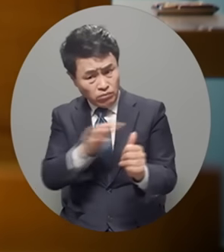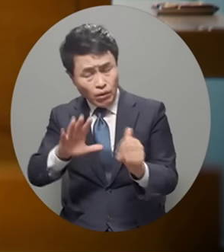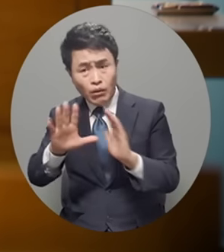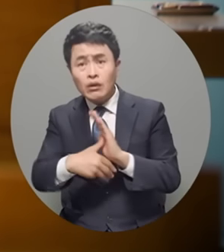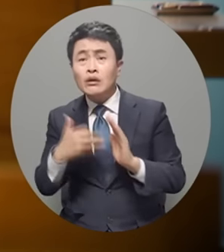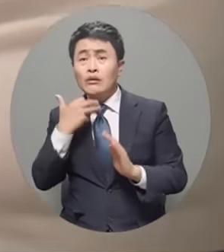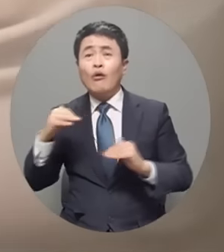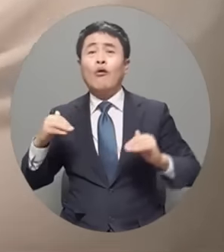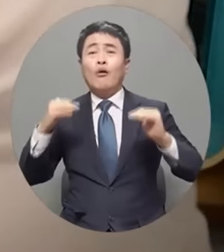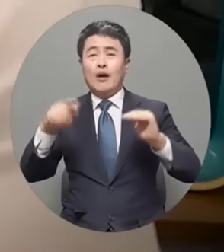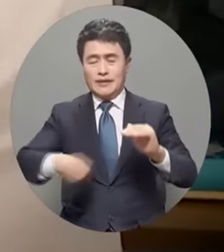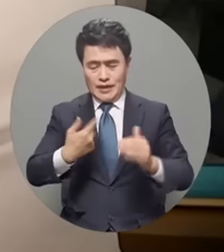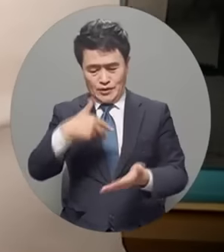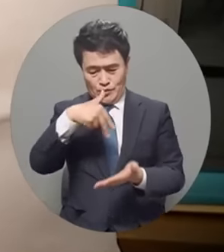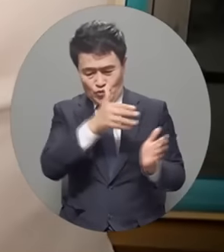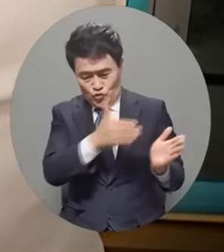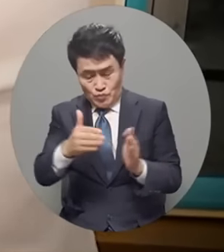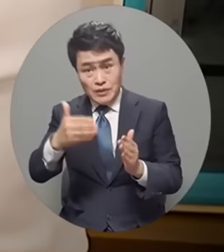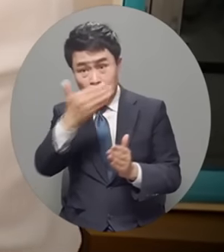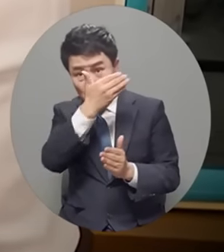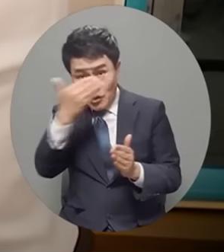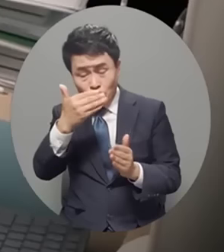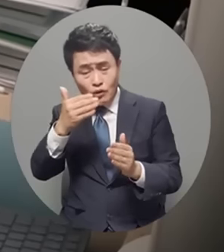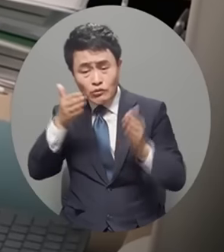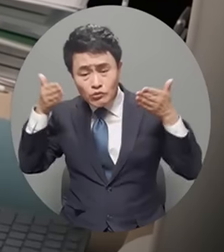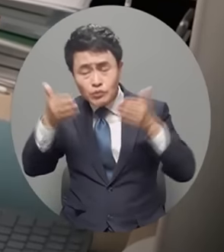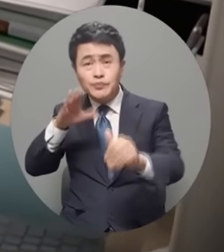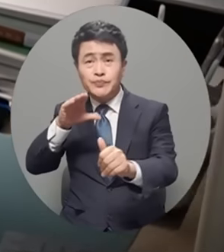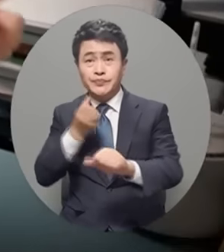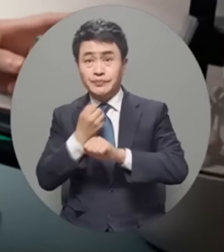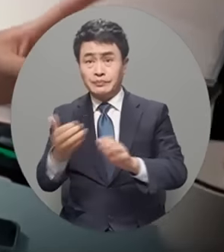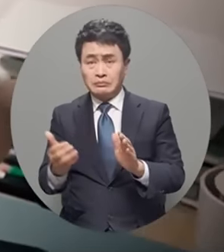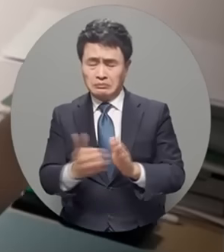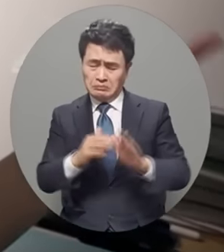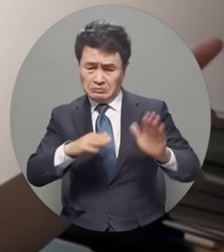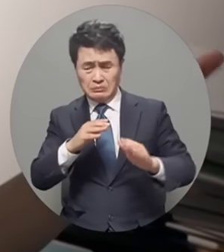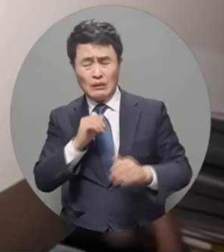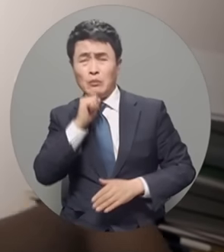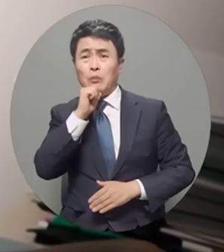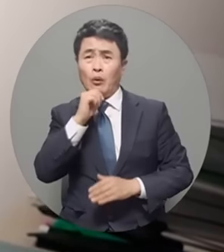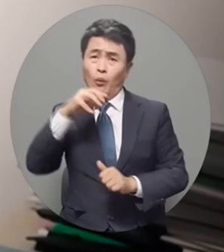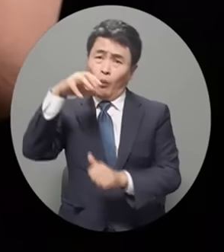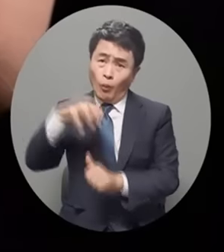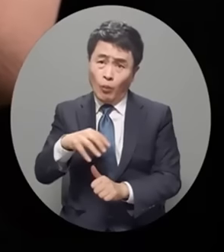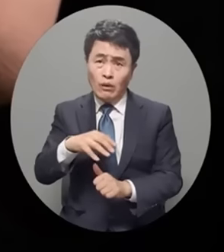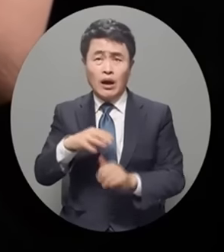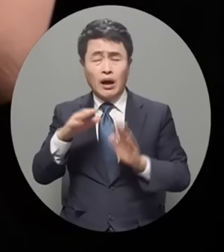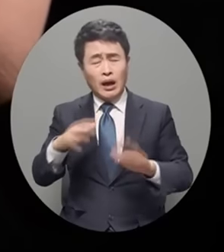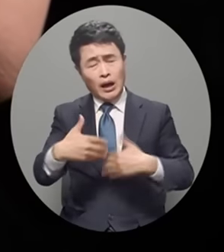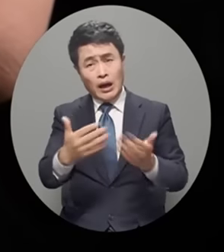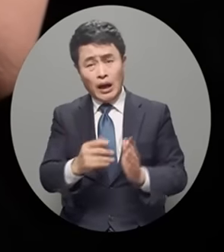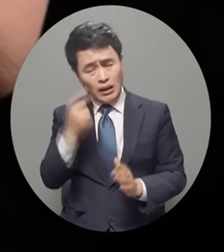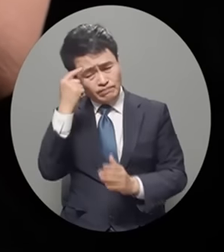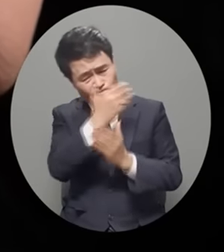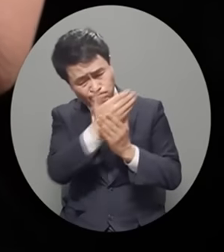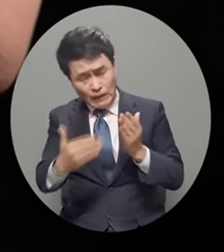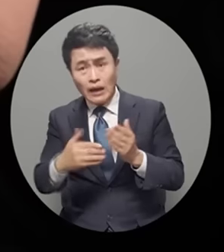18어른 자립준비청년의 현실을 집중 보도합니다. 편견과 빈곤, 고립 등 막막한 현실에